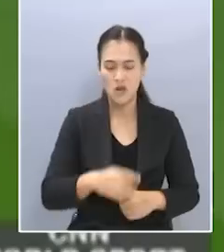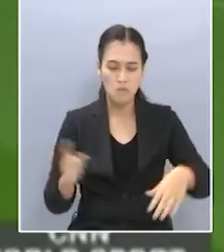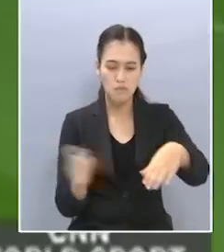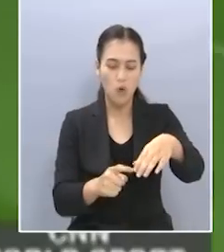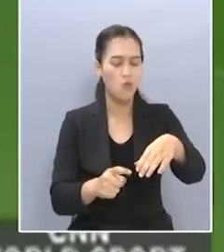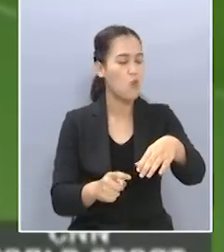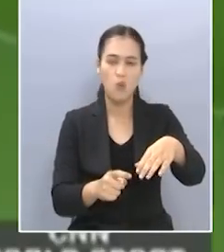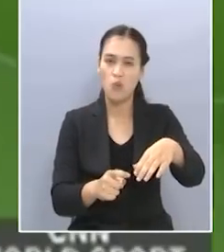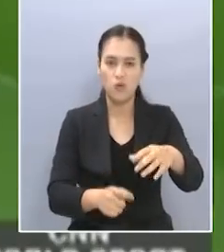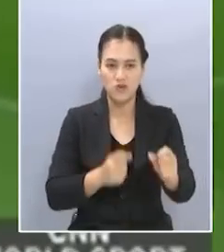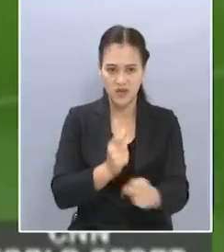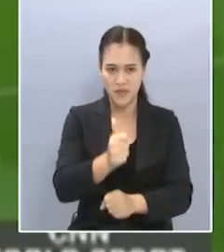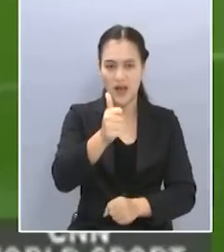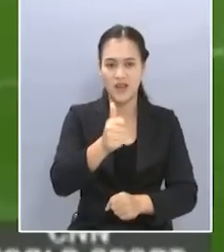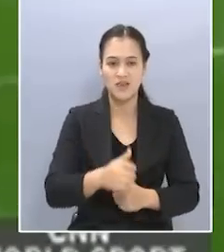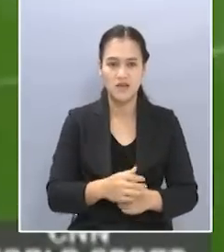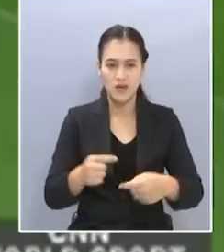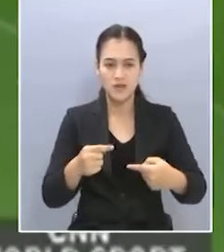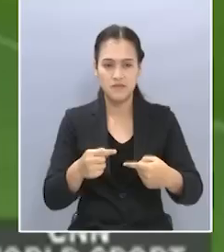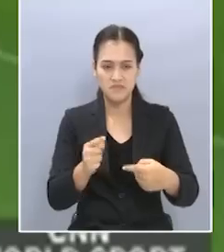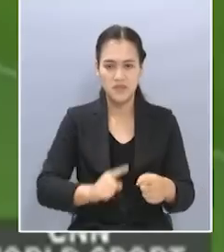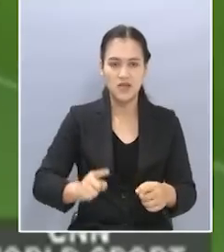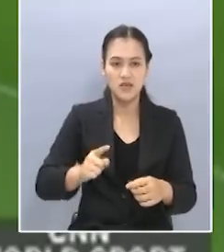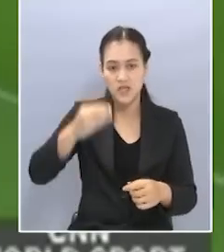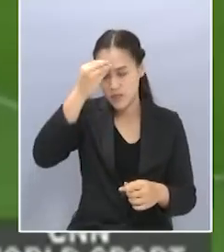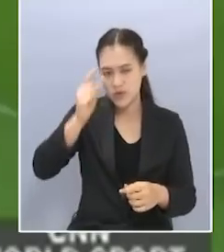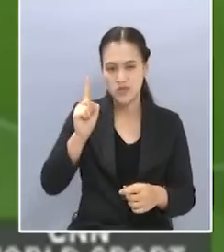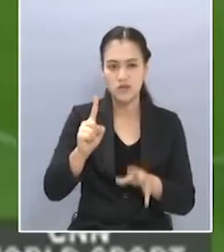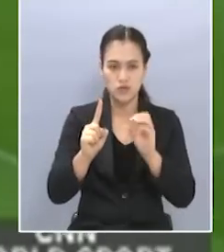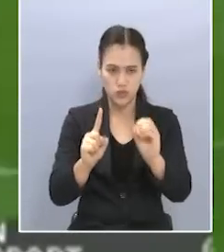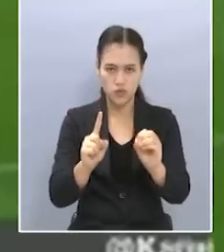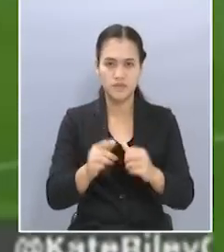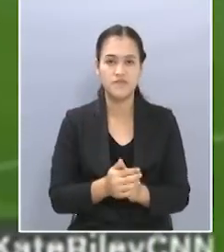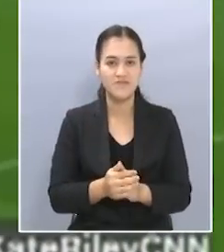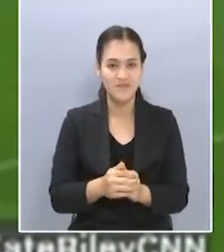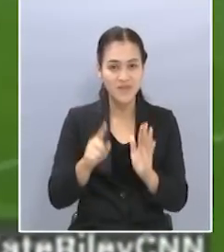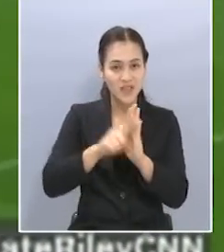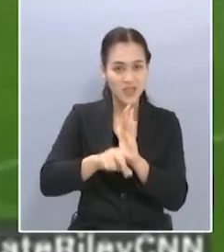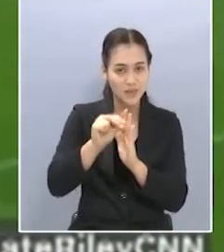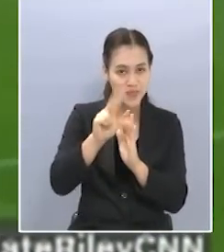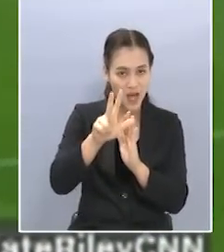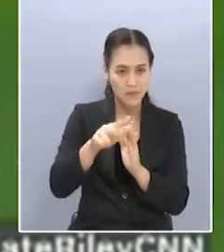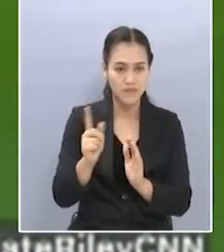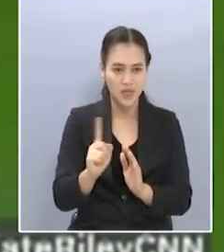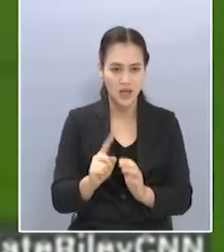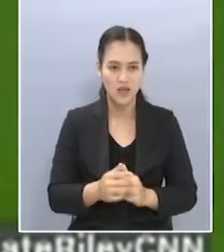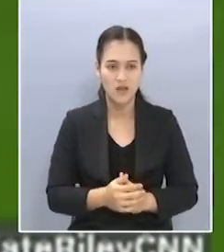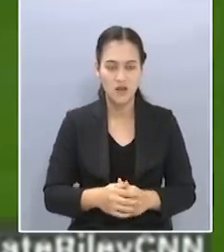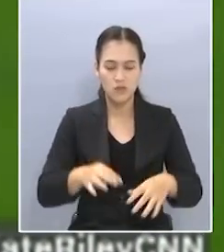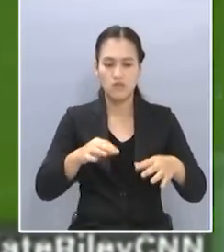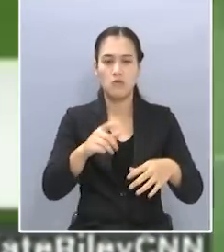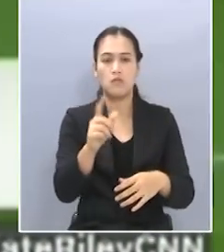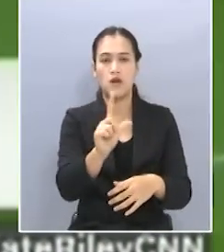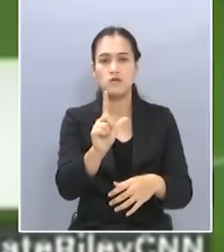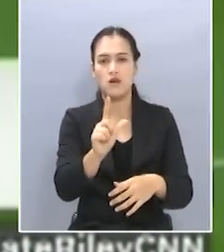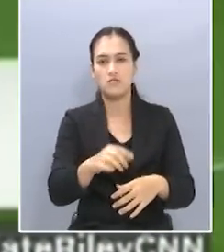พครับให้กับทางด้านเลสเตอร์ขึ้นนำ1ประตูต่อ0นะครับและ23นาทีต่อมามาร์คออลไบรตันโดนฟาวล์ได้ลูกที่จุดโทษน